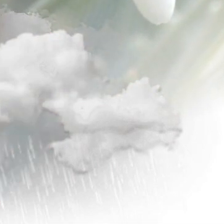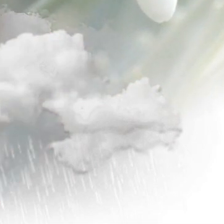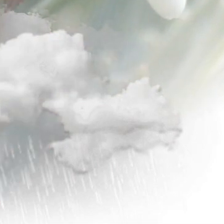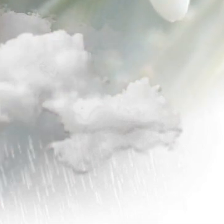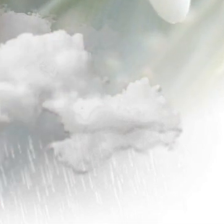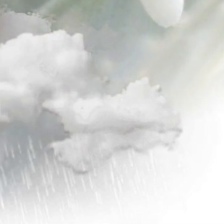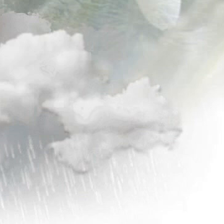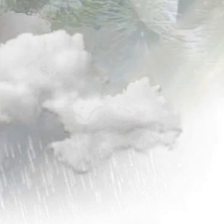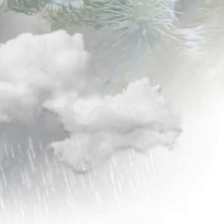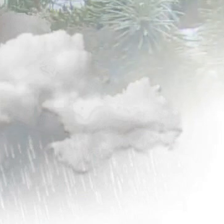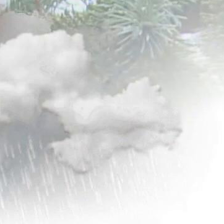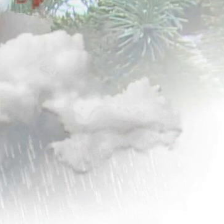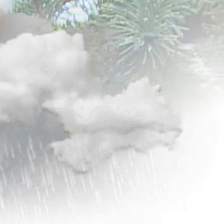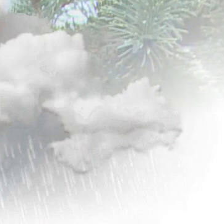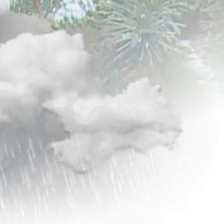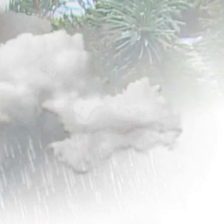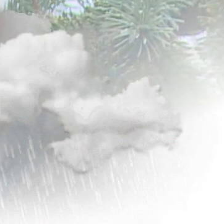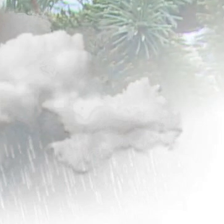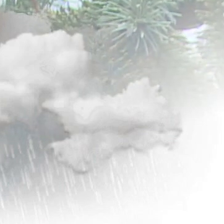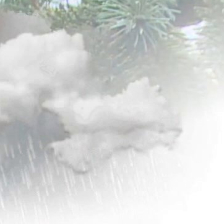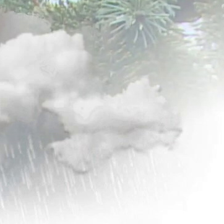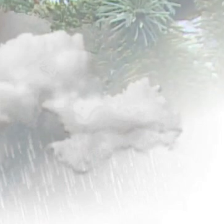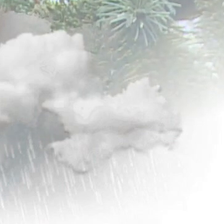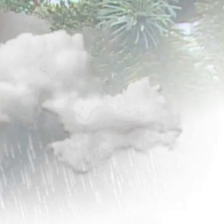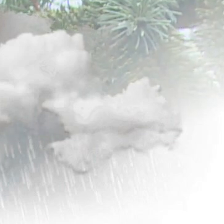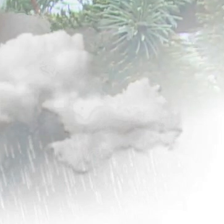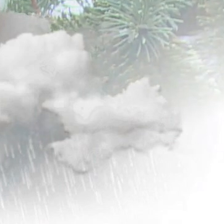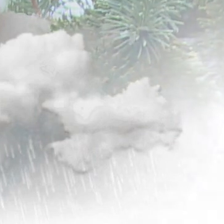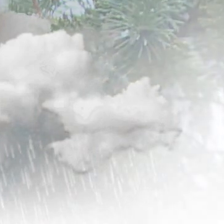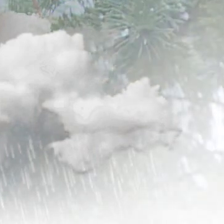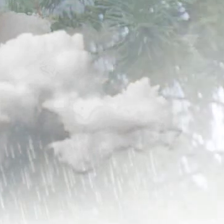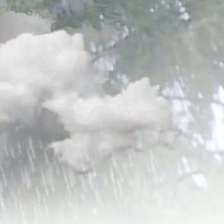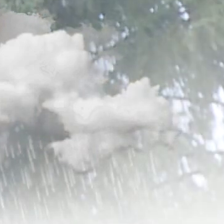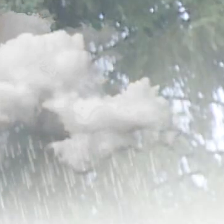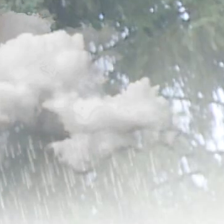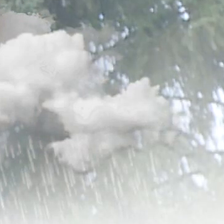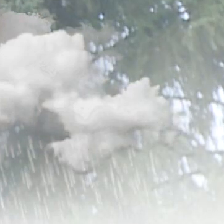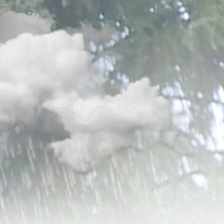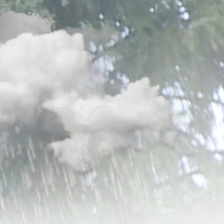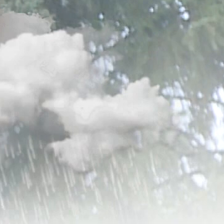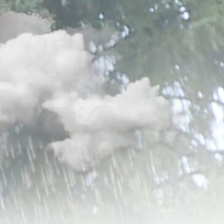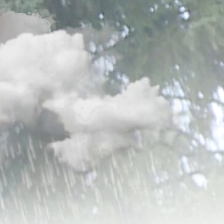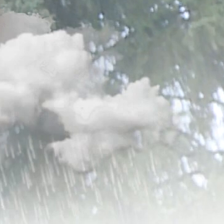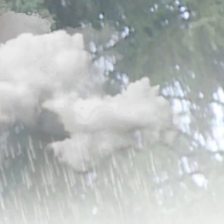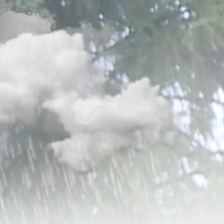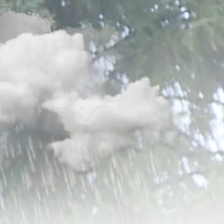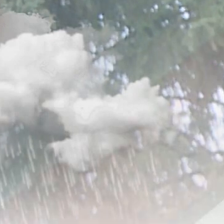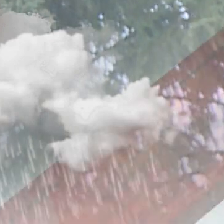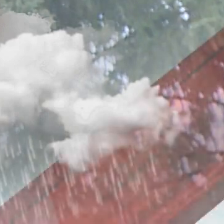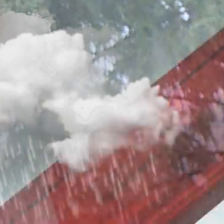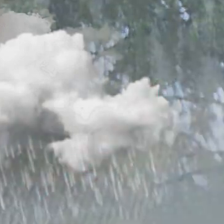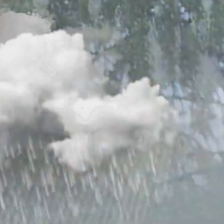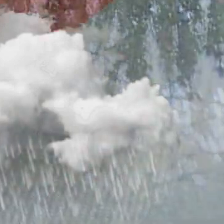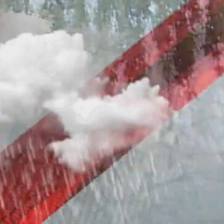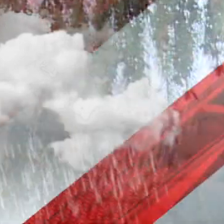72% раніцай, 54% днём і 85% вечарам. З улікам усіх